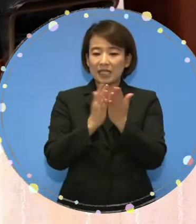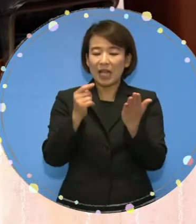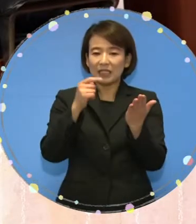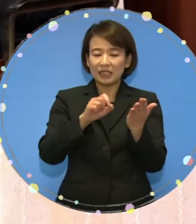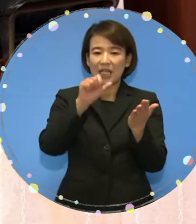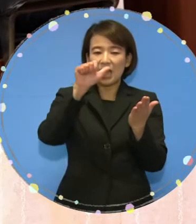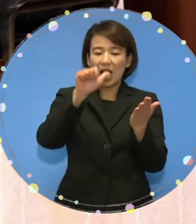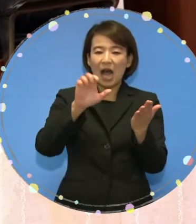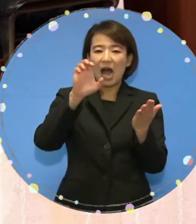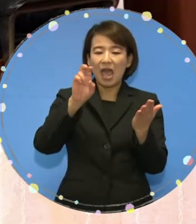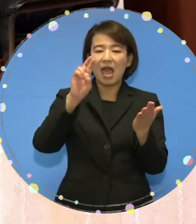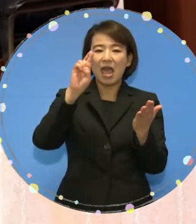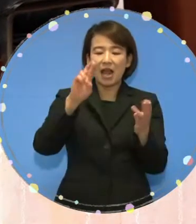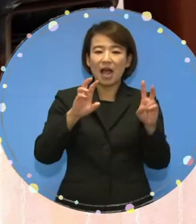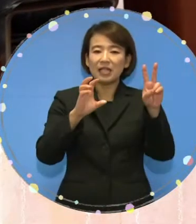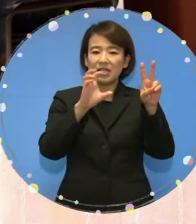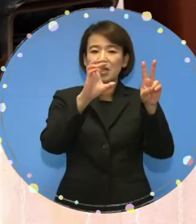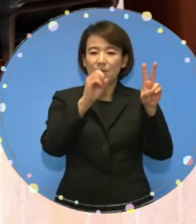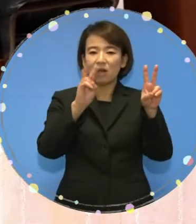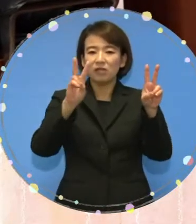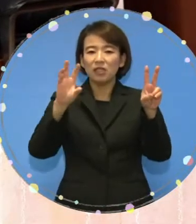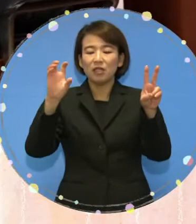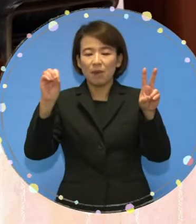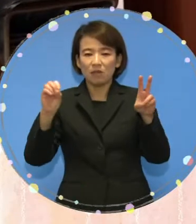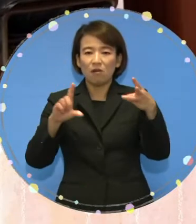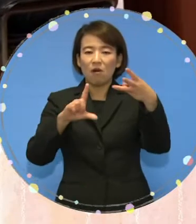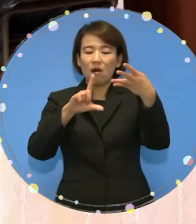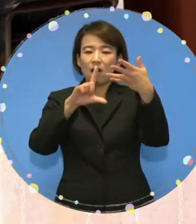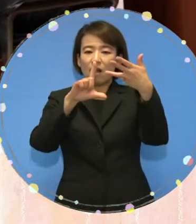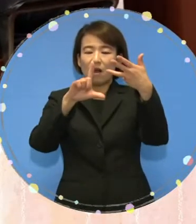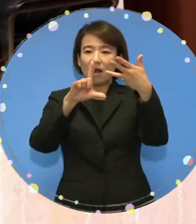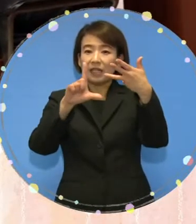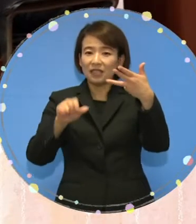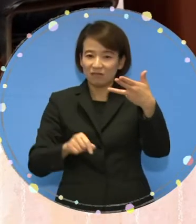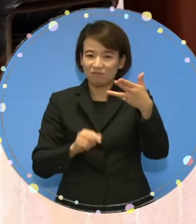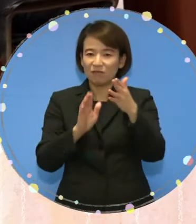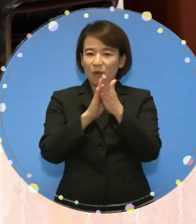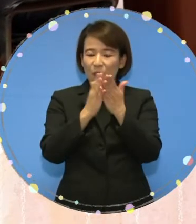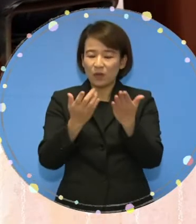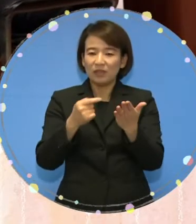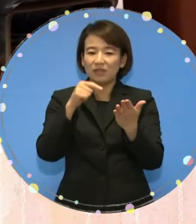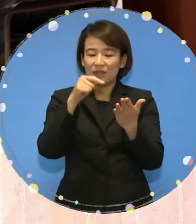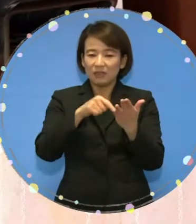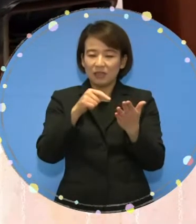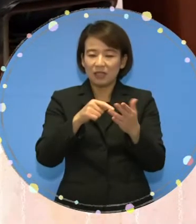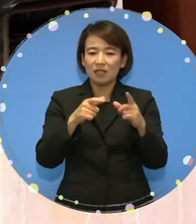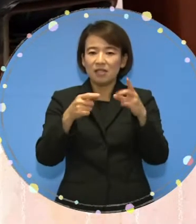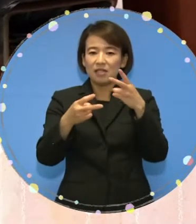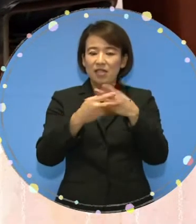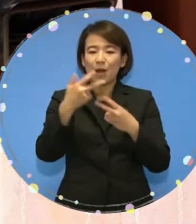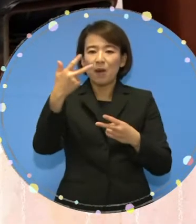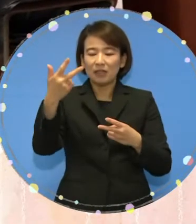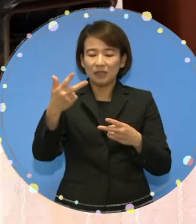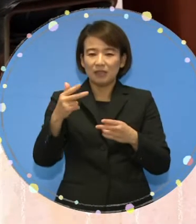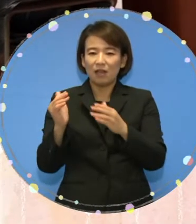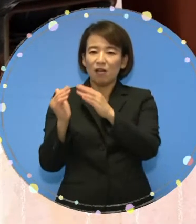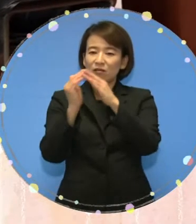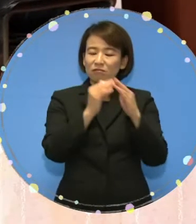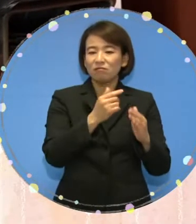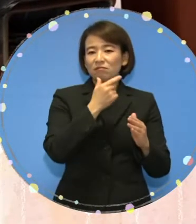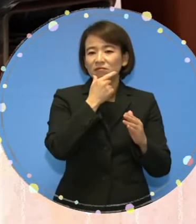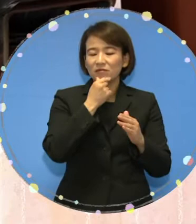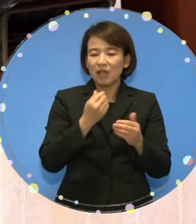aera のです2020年の8月号において本紙が頃な時代のビジューランキングで